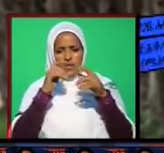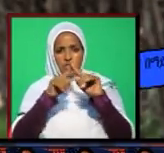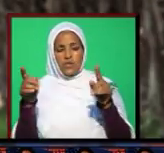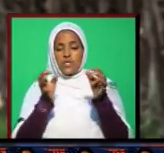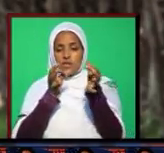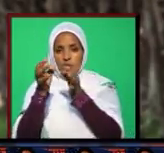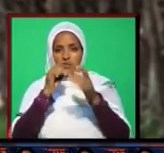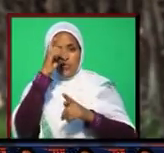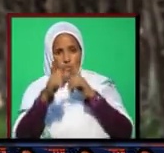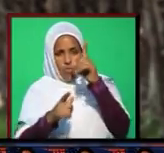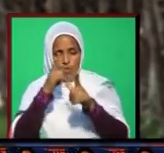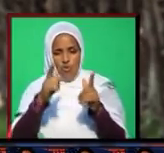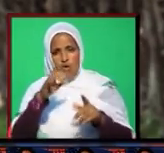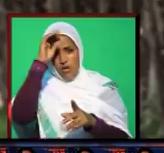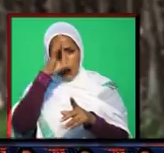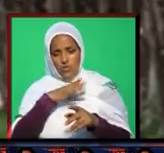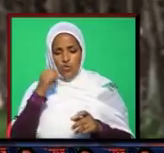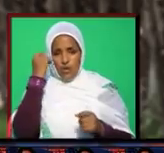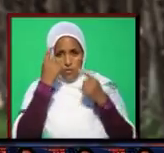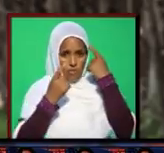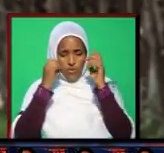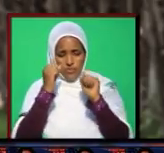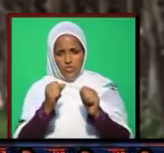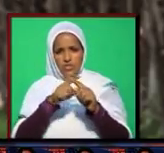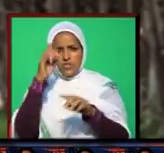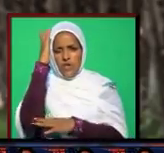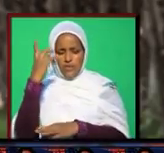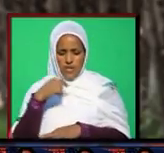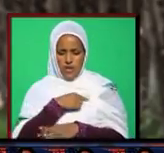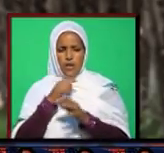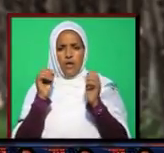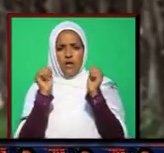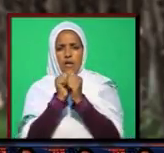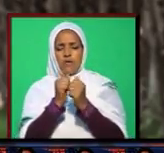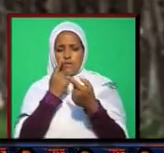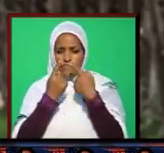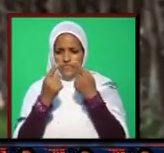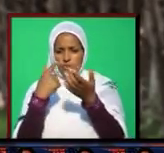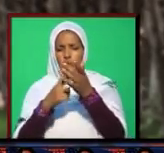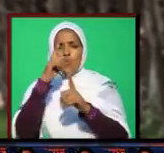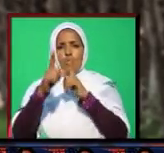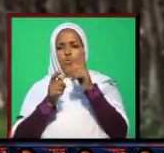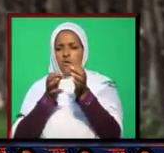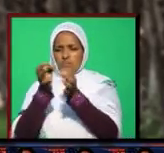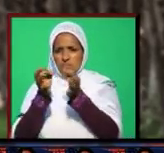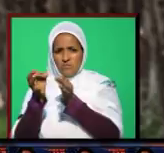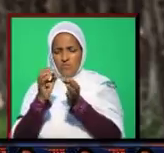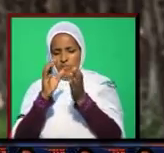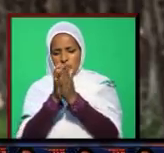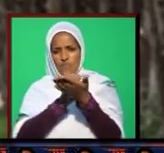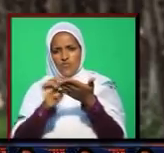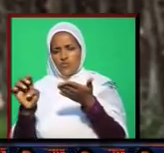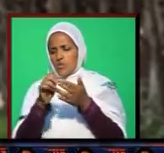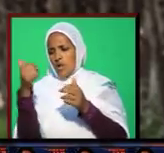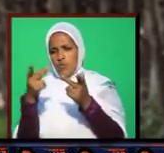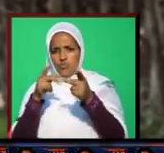ተገልጾላቸዋል። ግን የተገለጸው ቋንቋ ሰው ሊግባባበት የሚችል እንጂ እግዚአብሔር ከእኔ ጋር እንድትነጋገር ይህንን ቋንቋ ገልጬልሃለሁ ብሎ በመጽሐፍ ቅዱስ በየትም